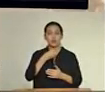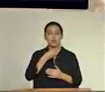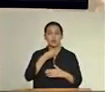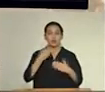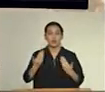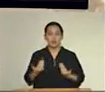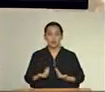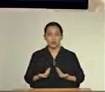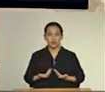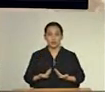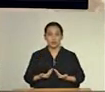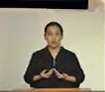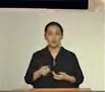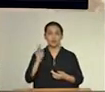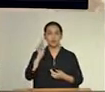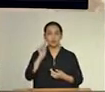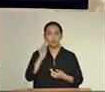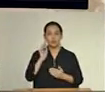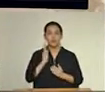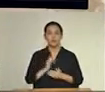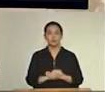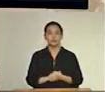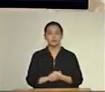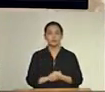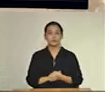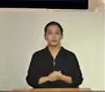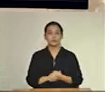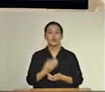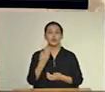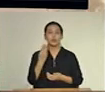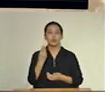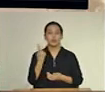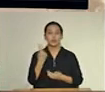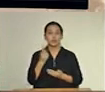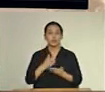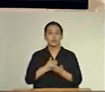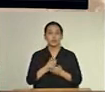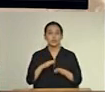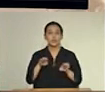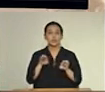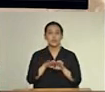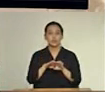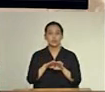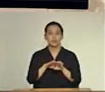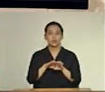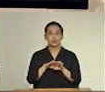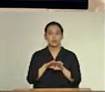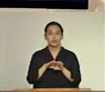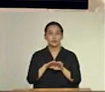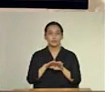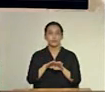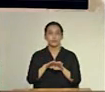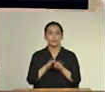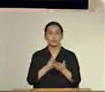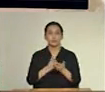hayoti o'rganib chiqiladi. Yana bir usullarimizdan biri taqqoslash usuli.